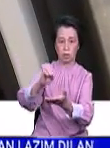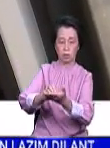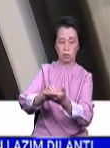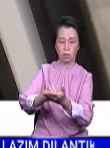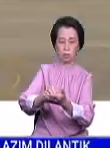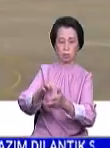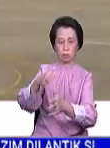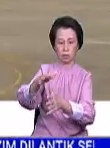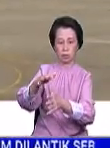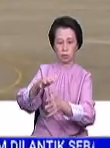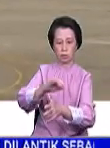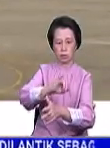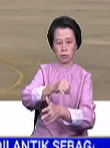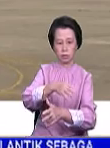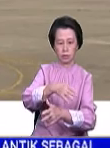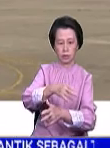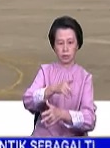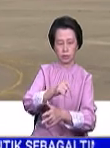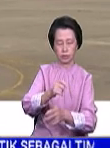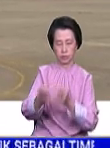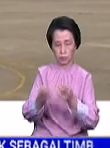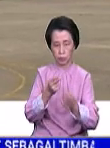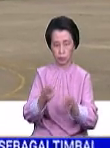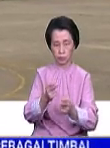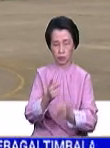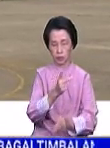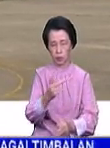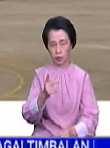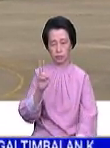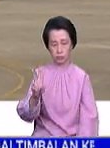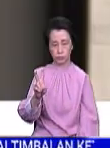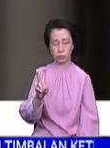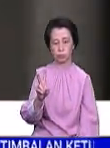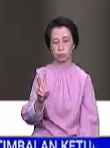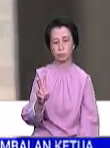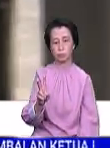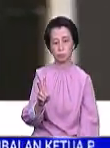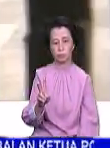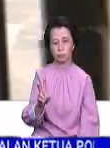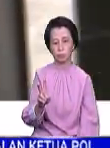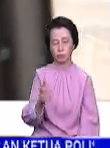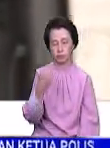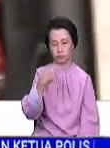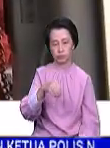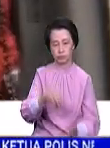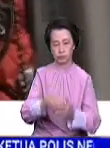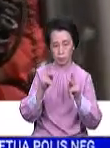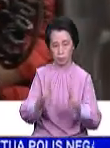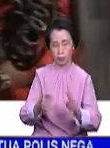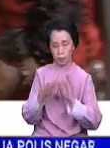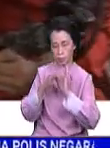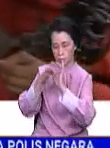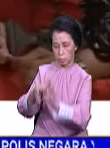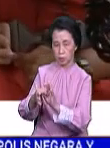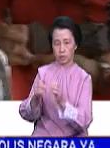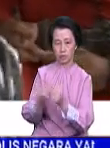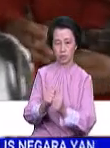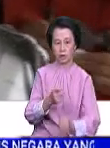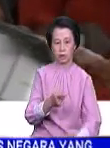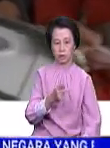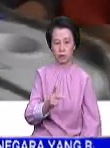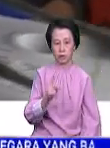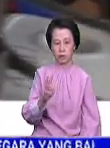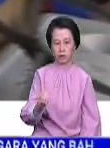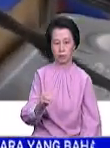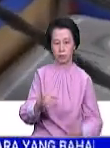Udara Miri, JBPM Penguasa Kanan Bomba 2, Robert James memaklumkan pihaknya bekerjasama dengan Kementerian Kesihatan